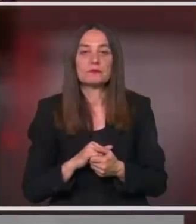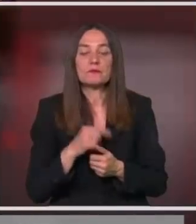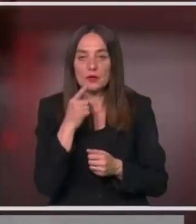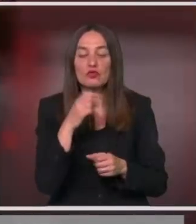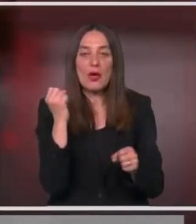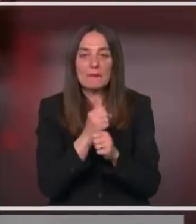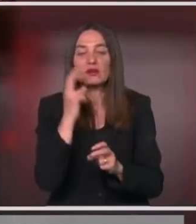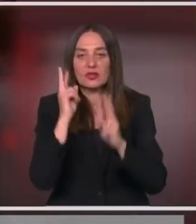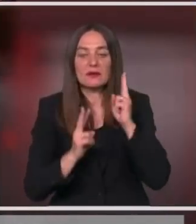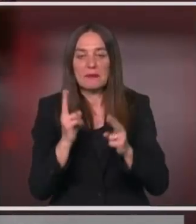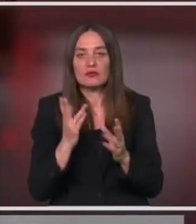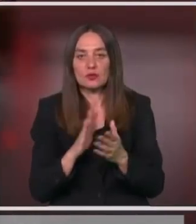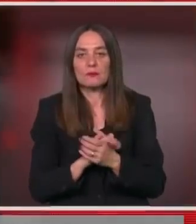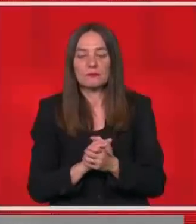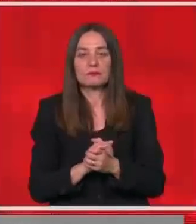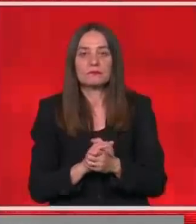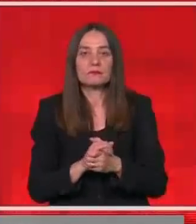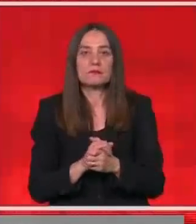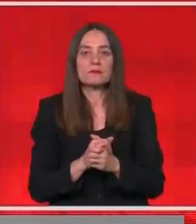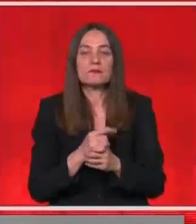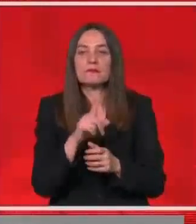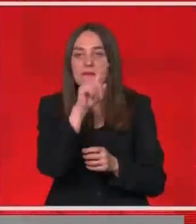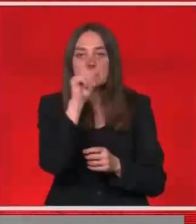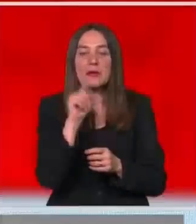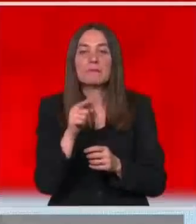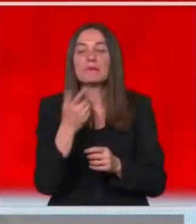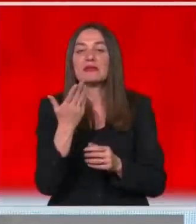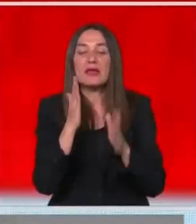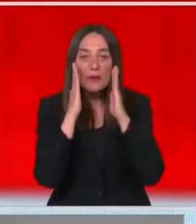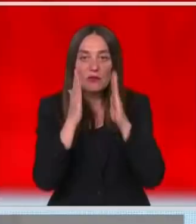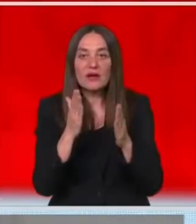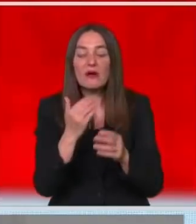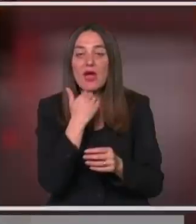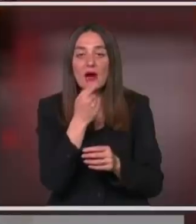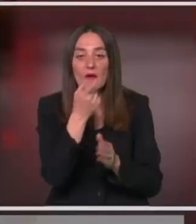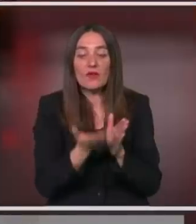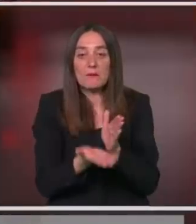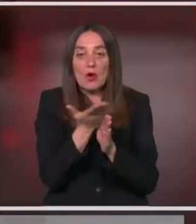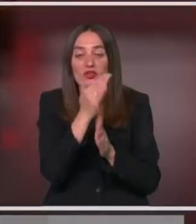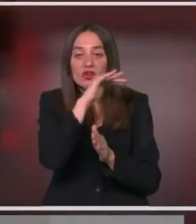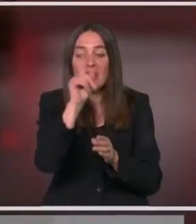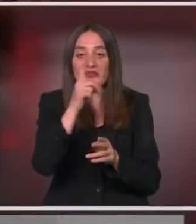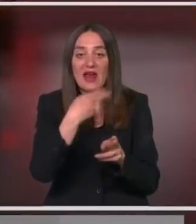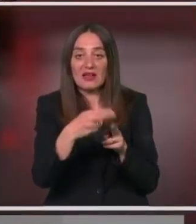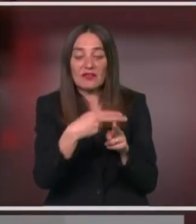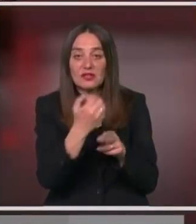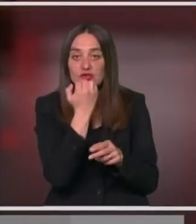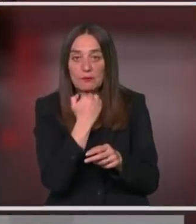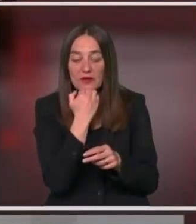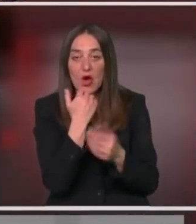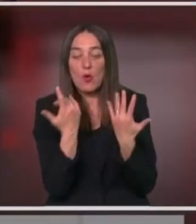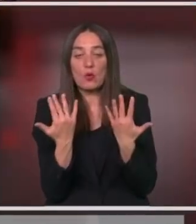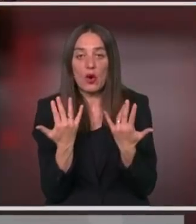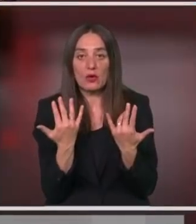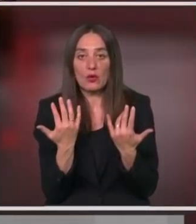je baš za debatu. Dobro. To je baš za debatu. To je pitanje poverenja. Ako vi podižete nivo nelikvidnosti u privredi,